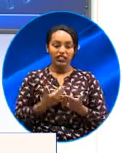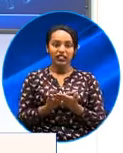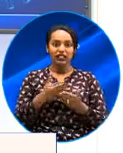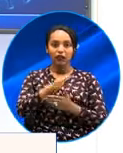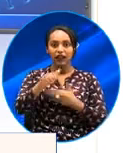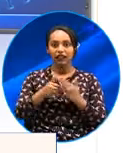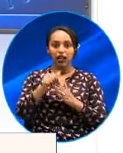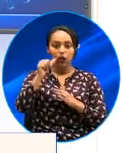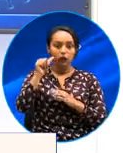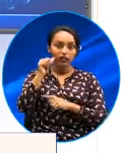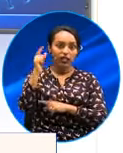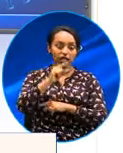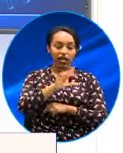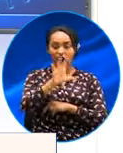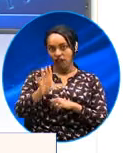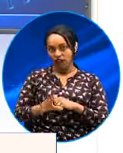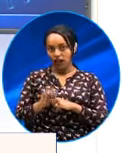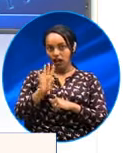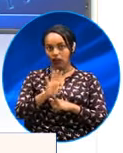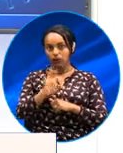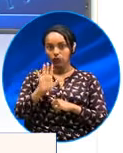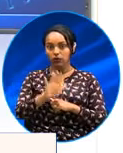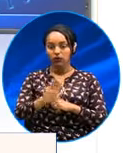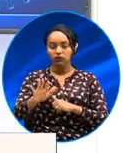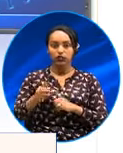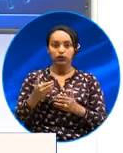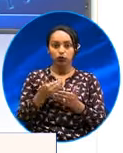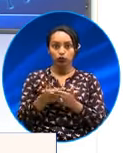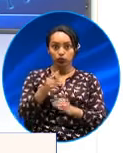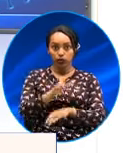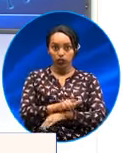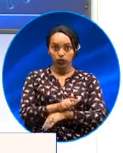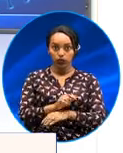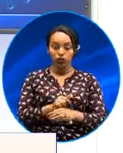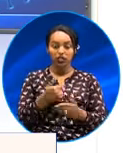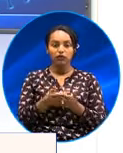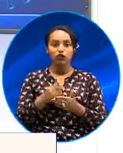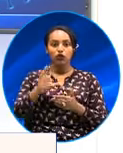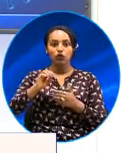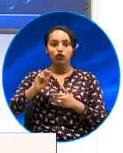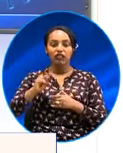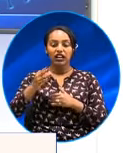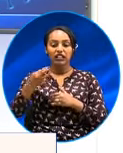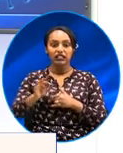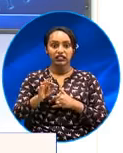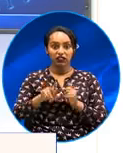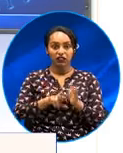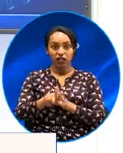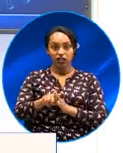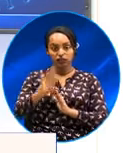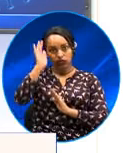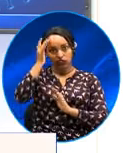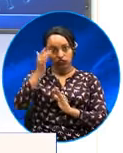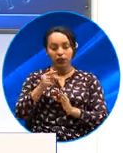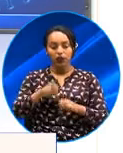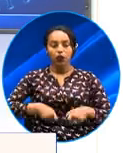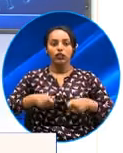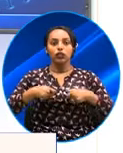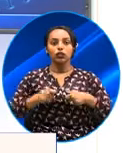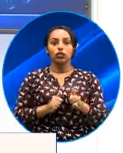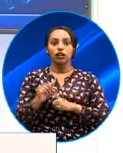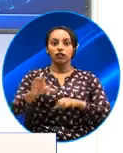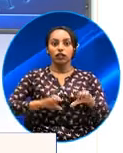እንግዲህ በአጠቃላይ በትላንትናው ዕለት በአፍሪካ 455 የሚደርሱ ዜጎች በዚሁ በኮቪድ-19 ኮሮና ቫይረስ ወረርሽኝ